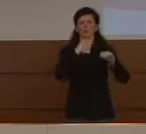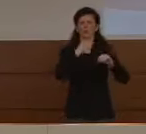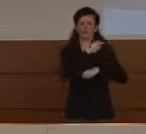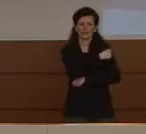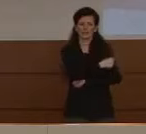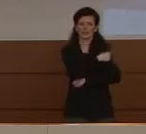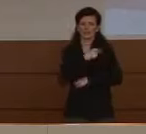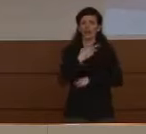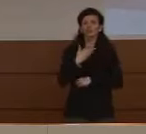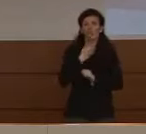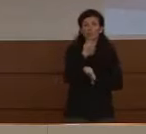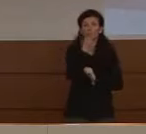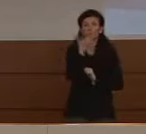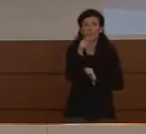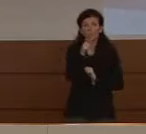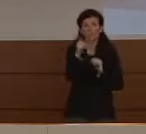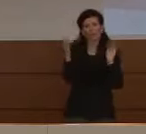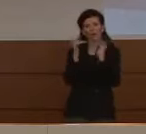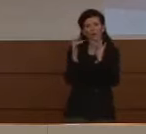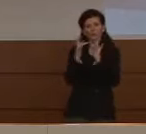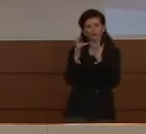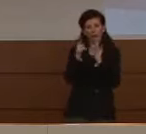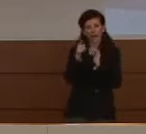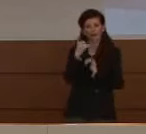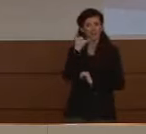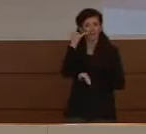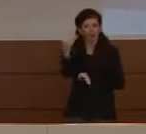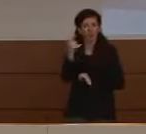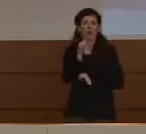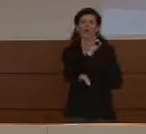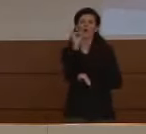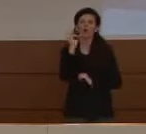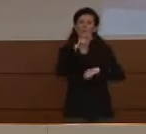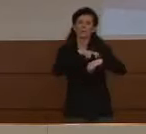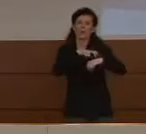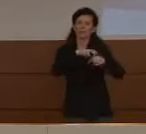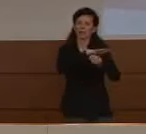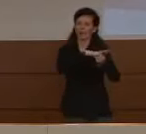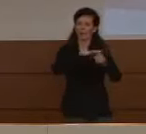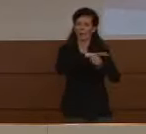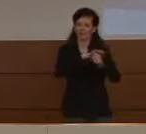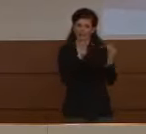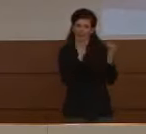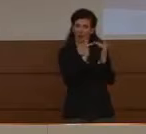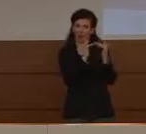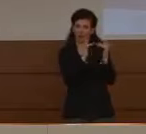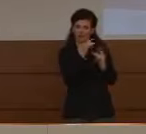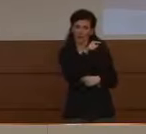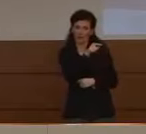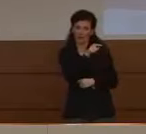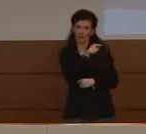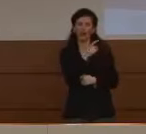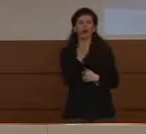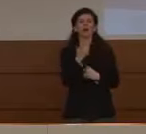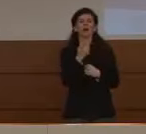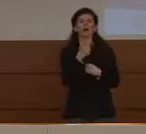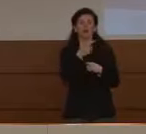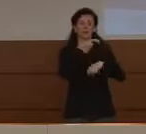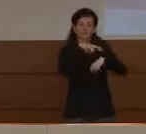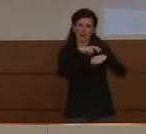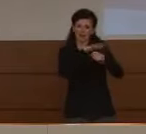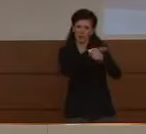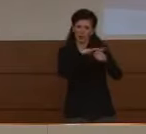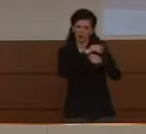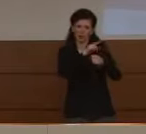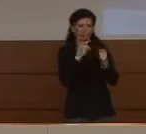contattare non che il medico curante quindi qualora il medico curante o quando si contatta il numero ravvede le